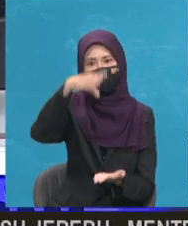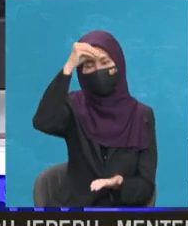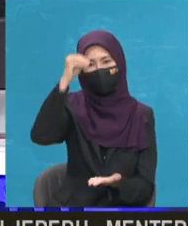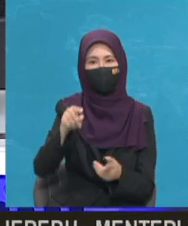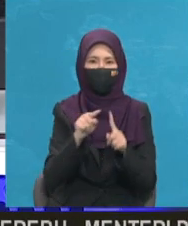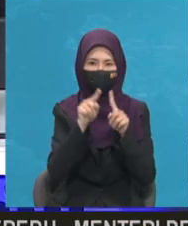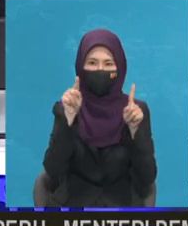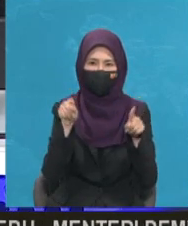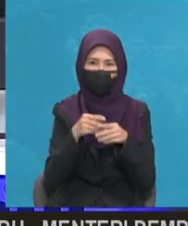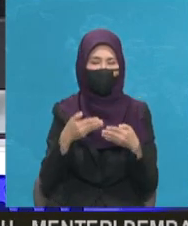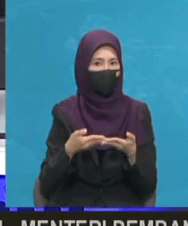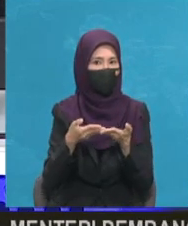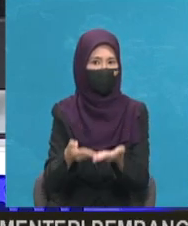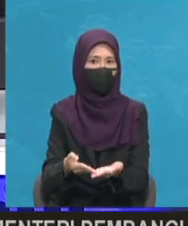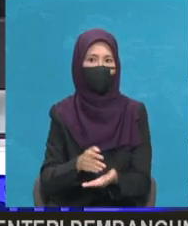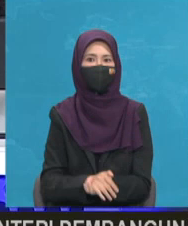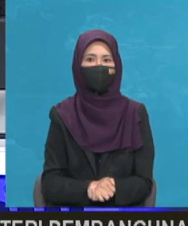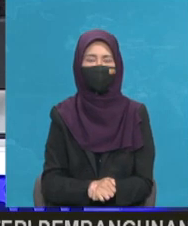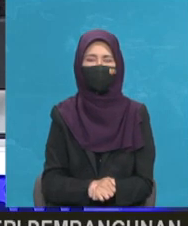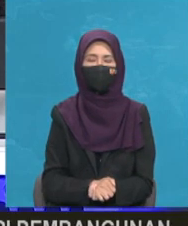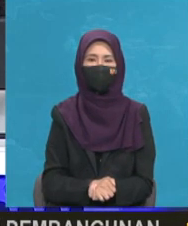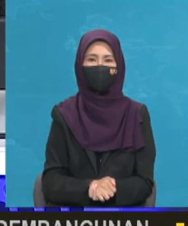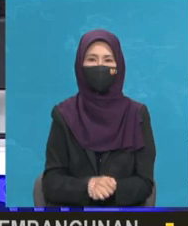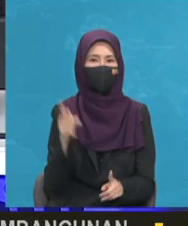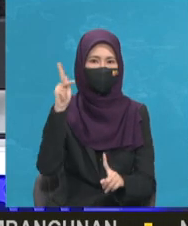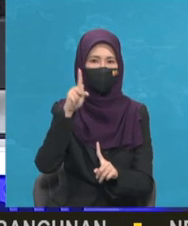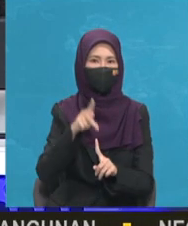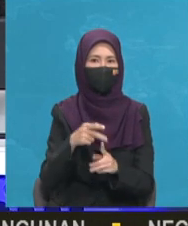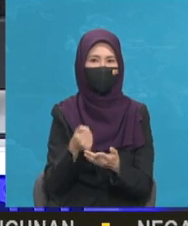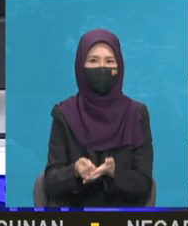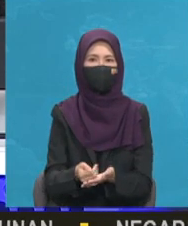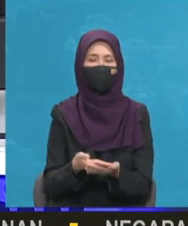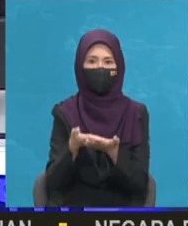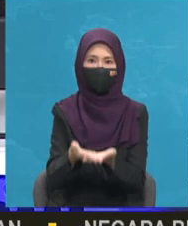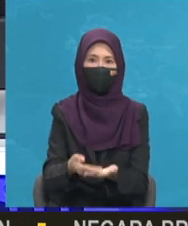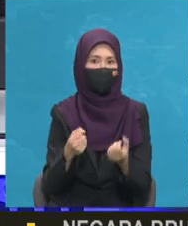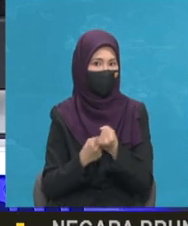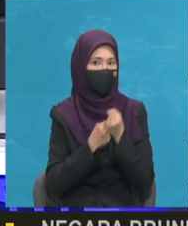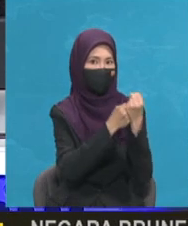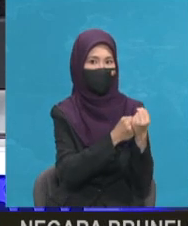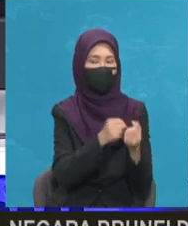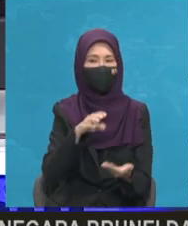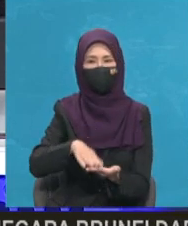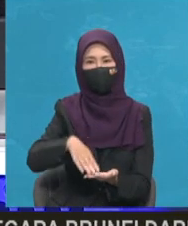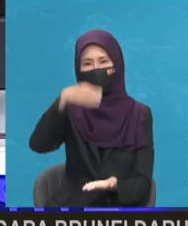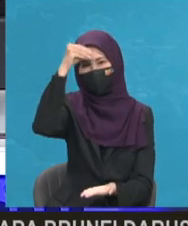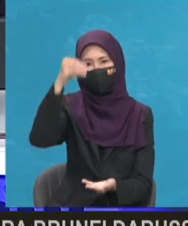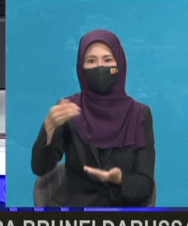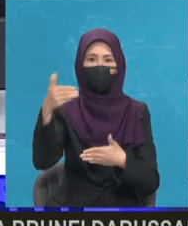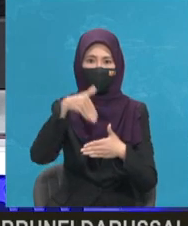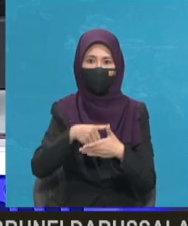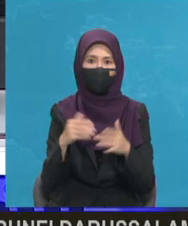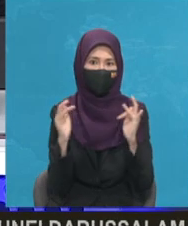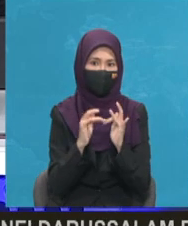Cup SIM telah disumbangkan sebagai penghargaan kepada para penyumbang dalam menyokong inisiatif pembelajaran dalam tarian khusus bagi